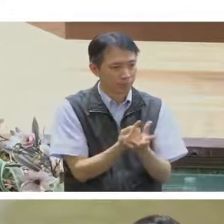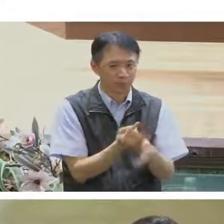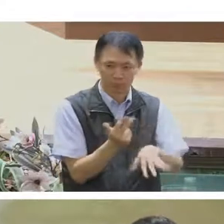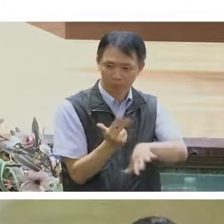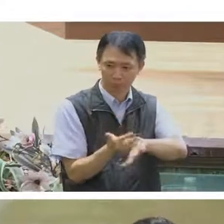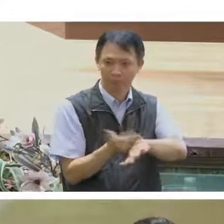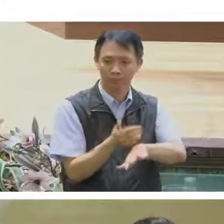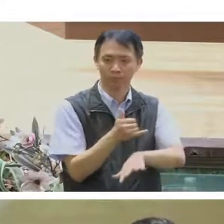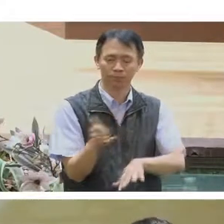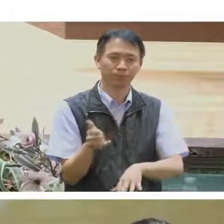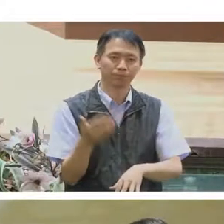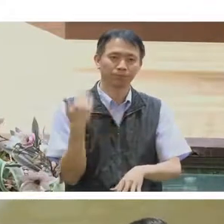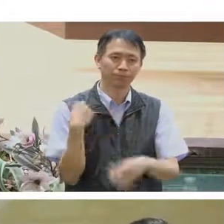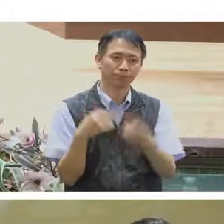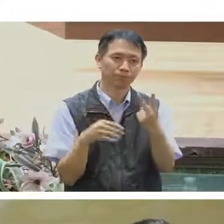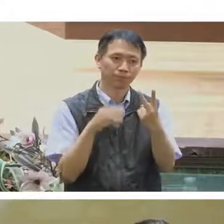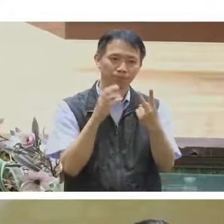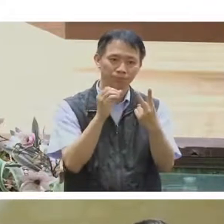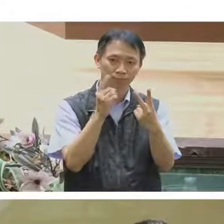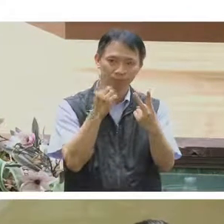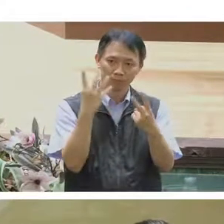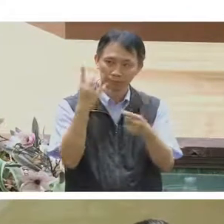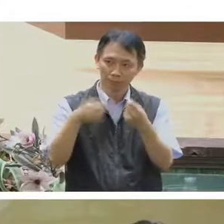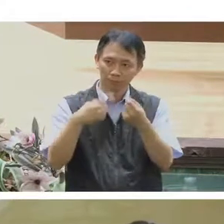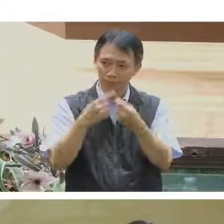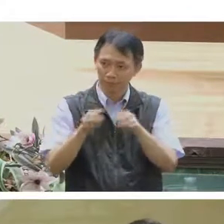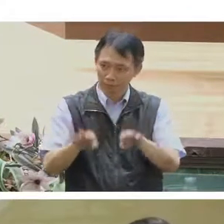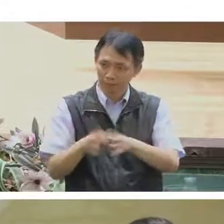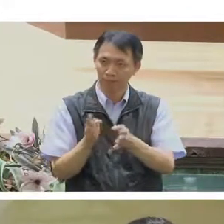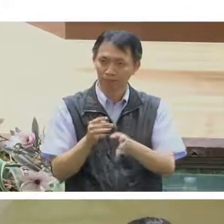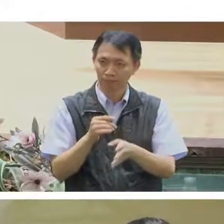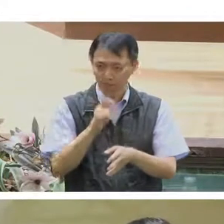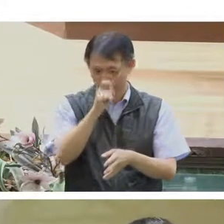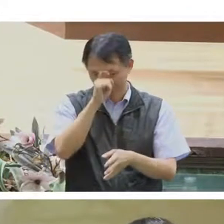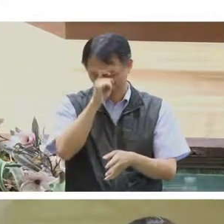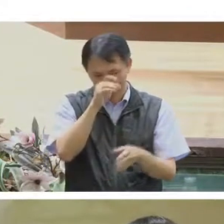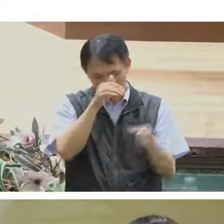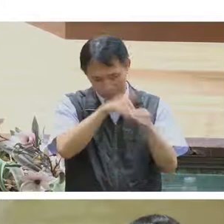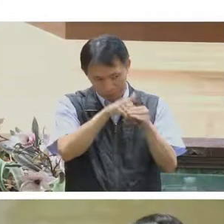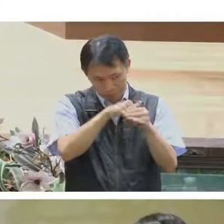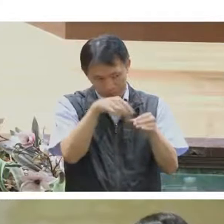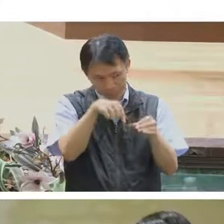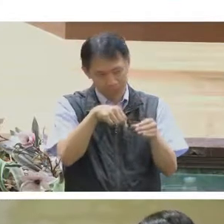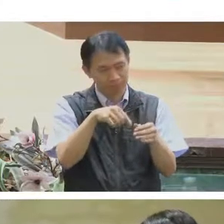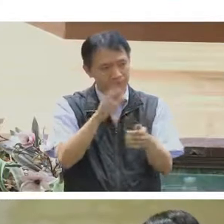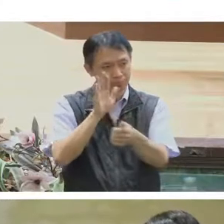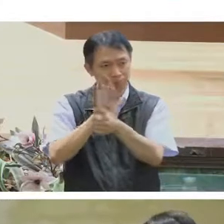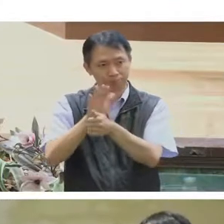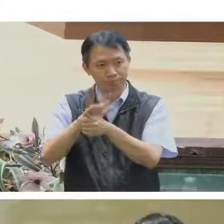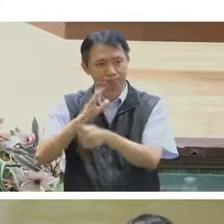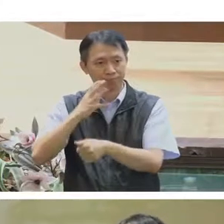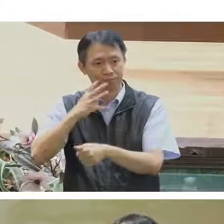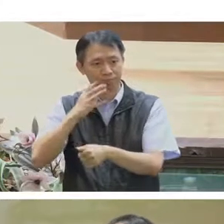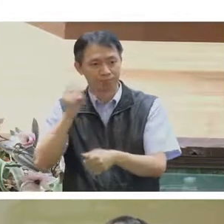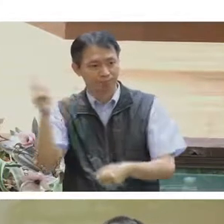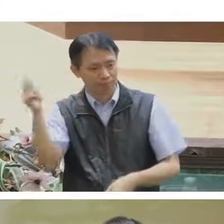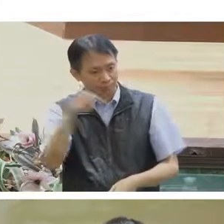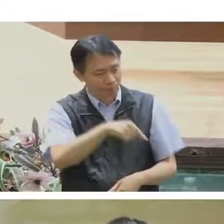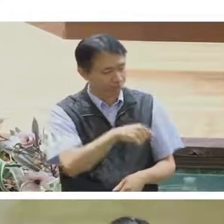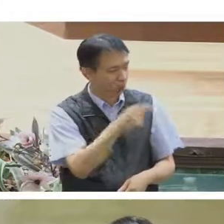员，其实他从2014年开始就一直希望可以透过投票这件事情，让澳门的人能够关心政